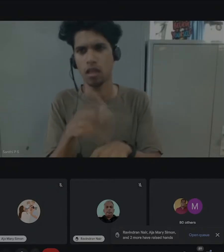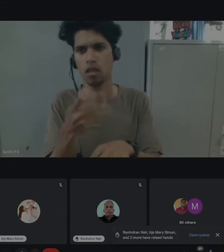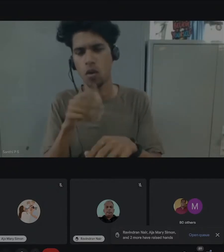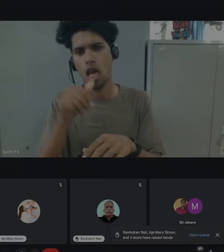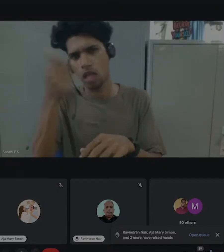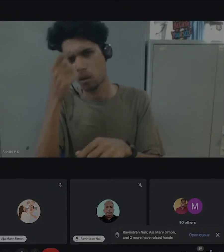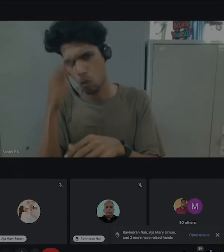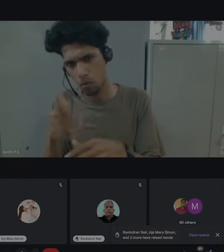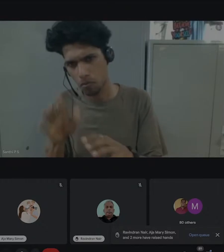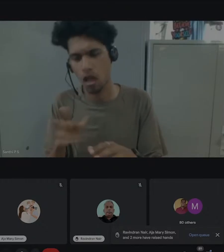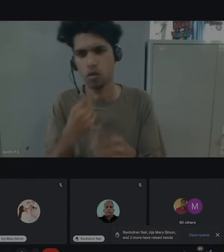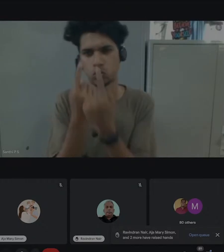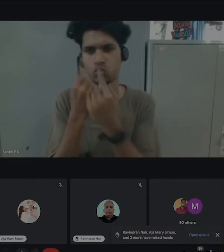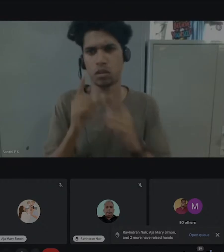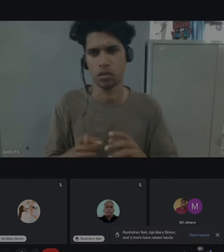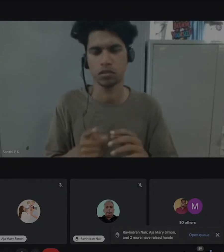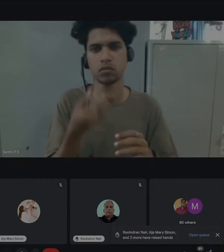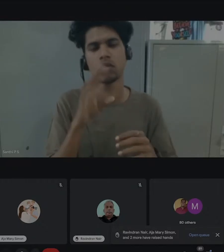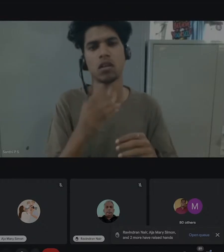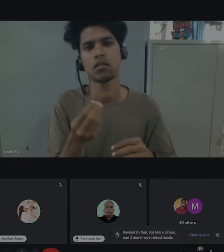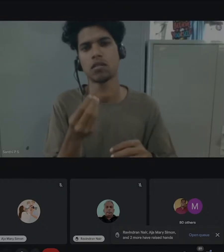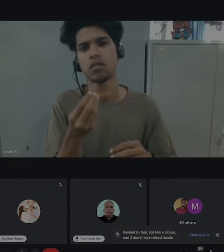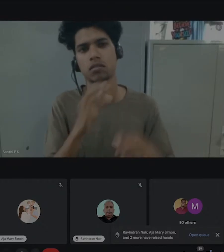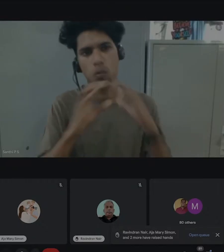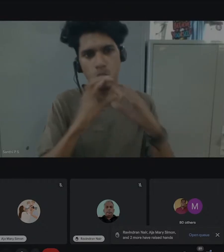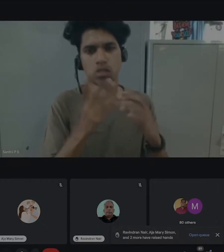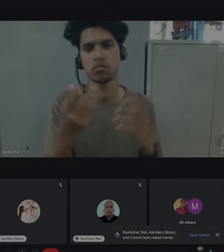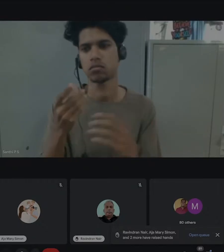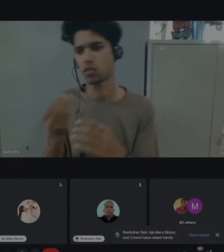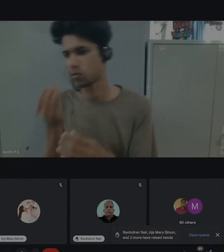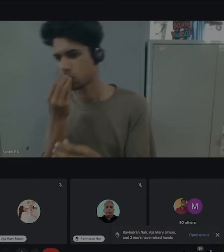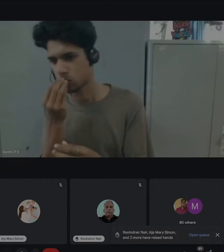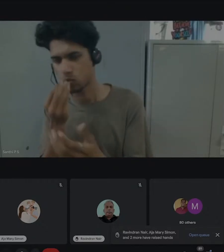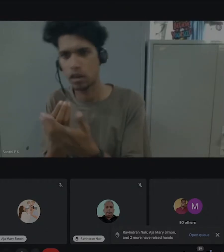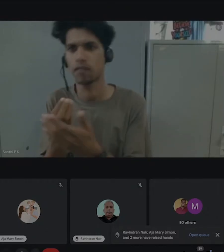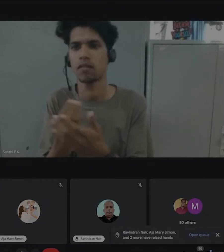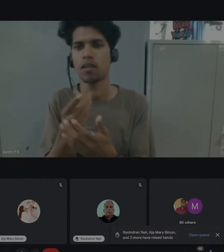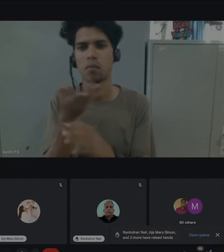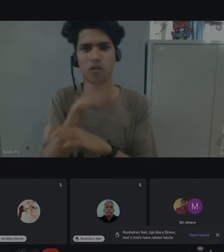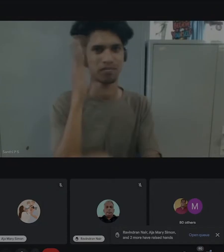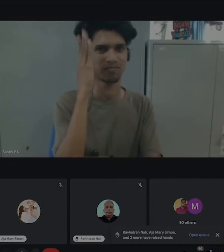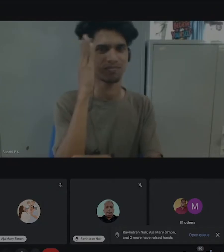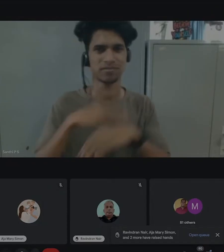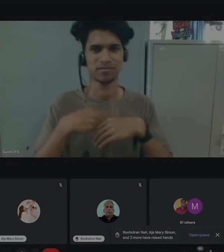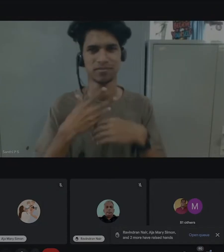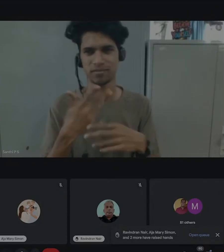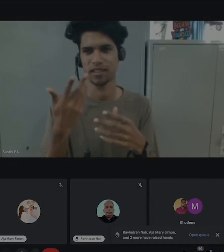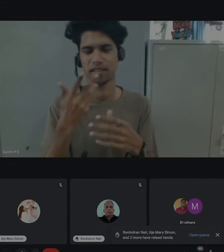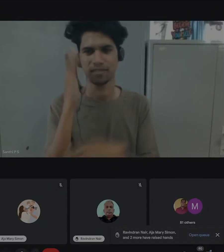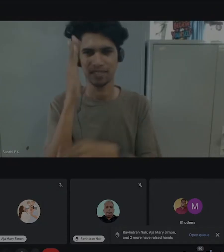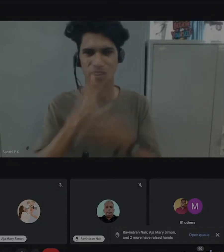നോക്കണം. സംസാരിക്കാൻ, ഭക്ഷണം കഴിക്കാൻ ഉള്ള ബുദ്ധിമുട്ട് ഞാൻ നേരത്തെ പ്രസന്റേഷനിൽ പറഞ്ഞതുപോലെ തന്നെ എന്താണ് ആ